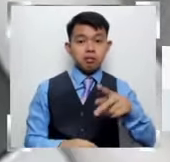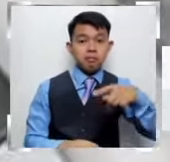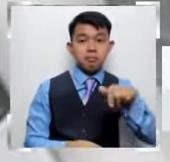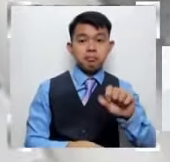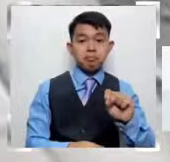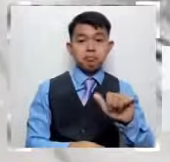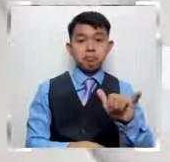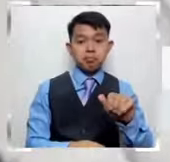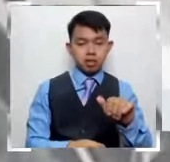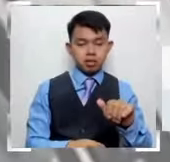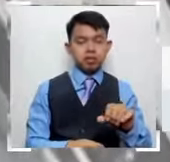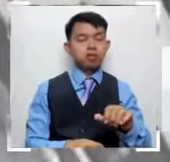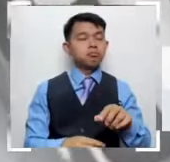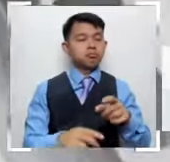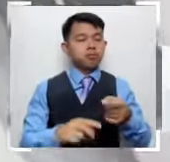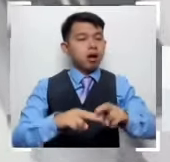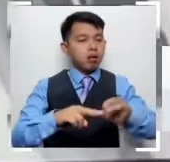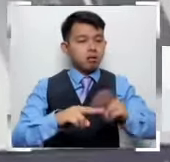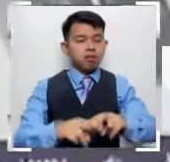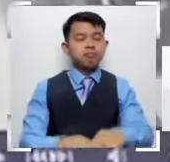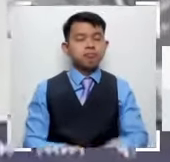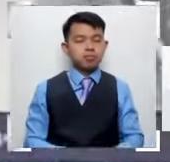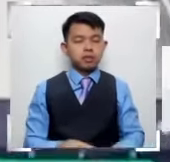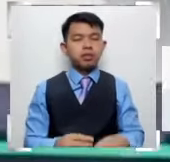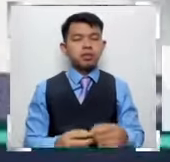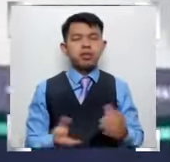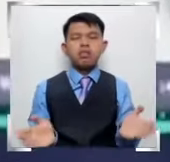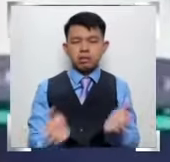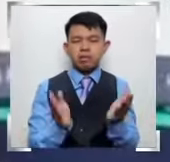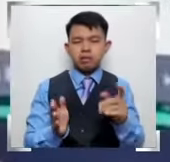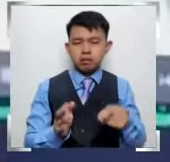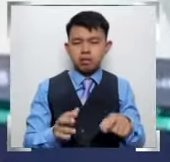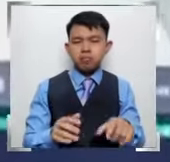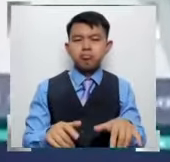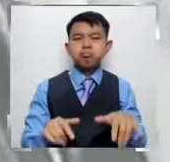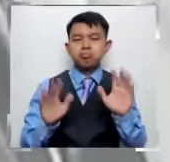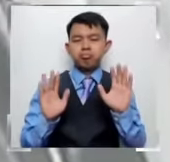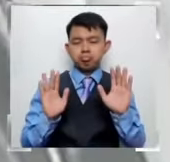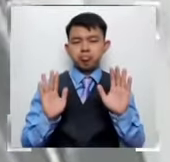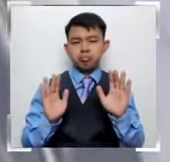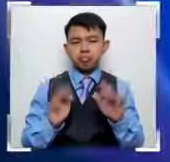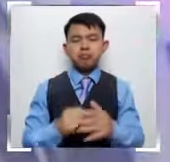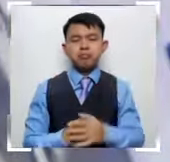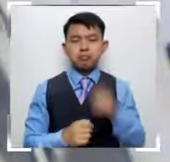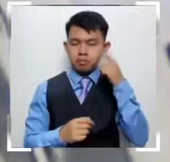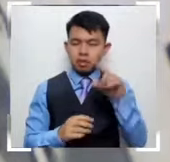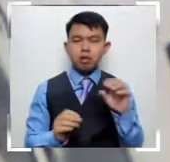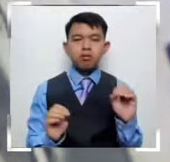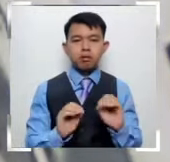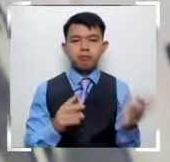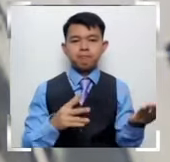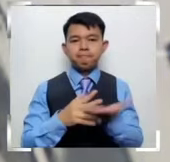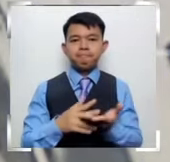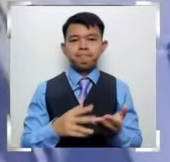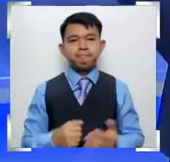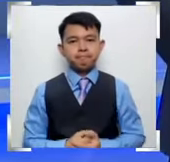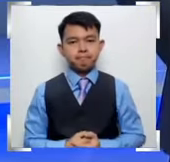nilang madagdagan ng asuntong evasion. Para sa GMA Integrated News, Ian Cruz ang inyong saksi.